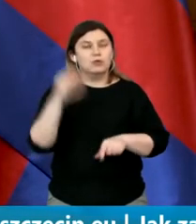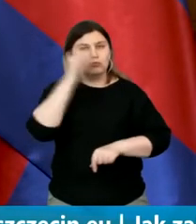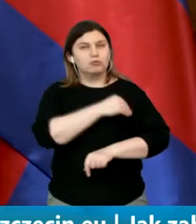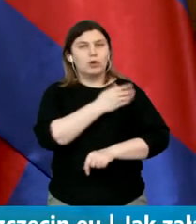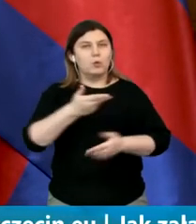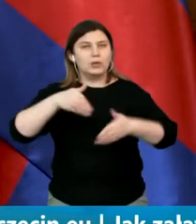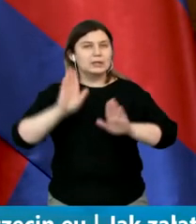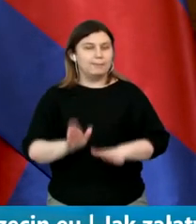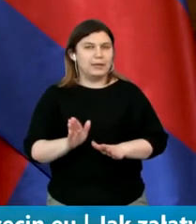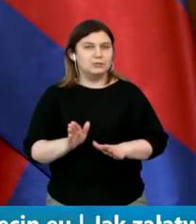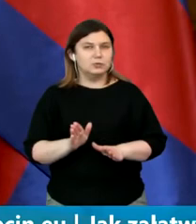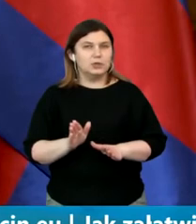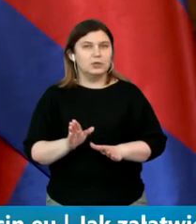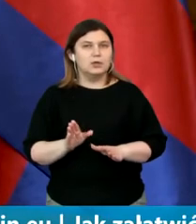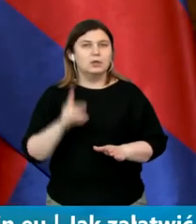elementem niestety